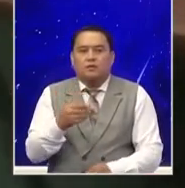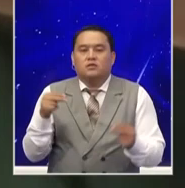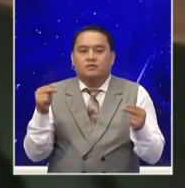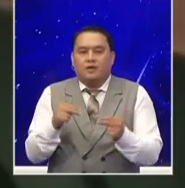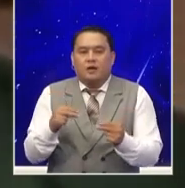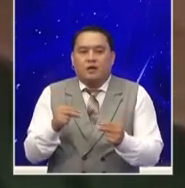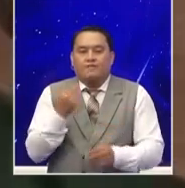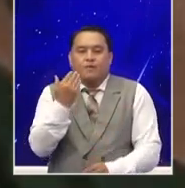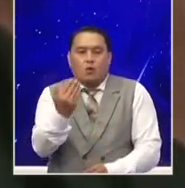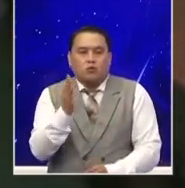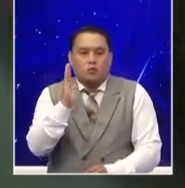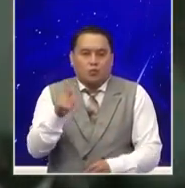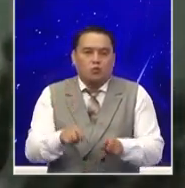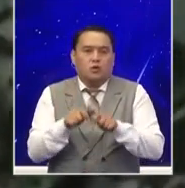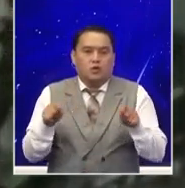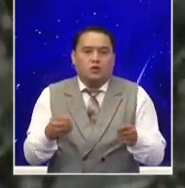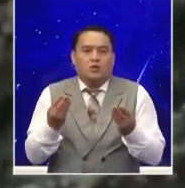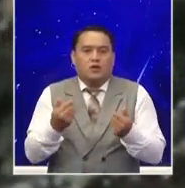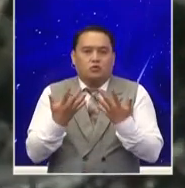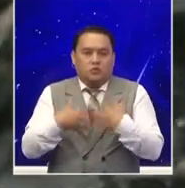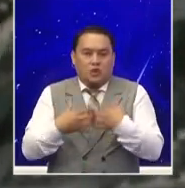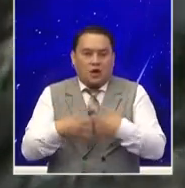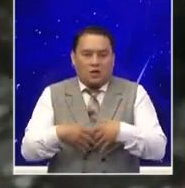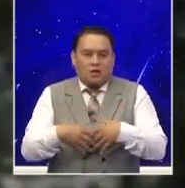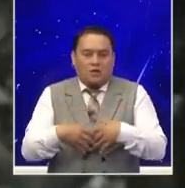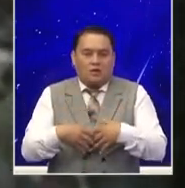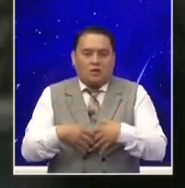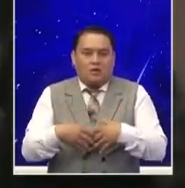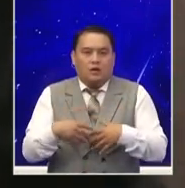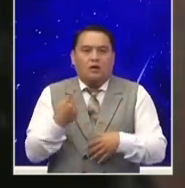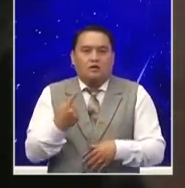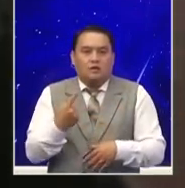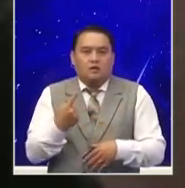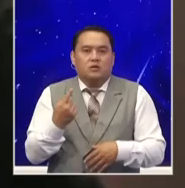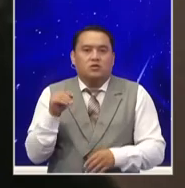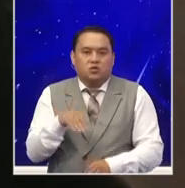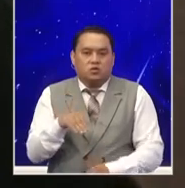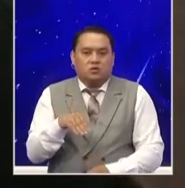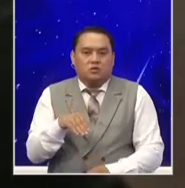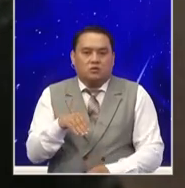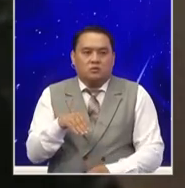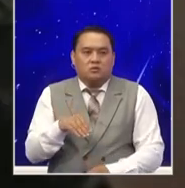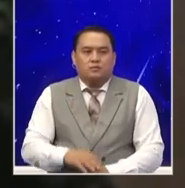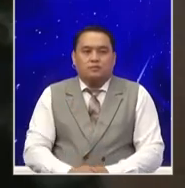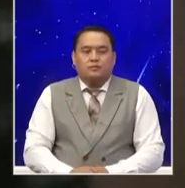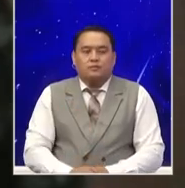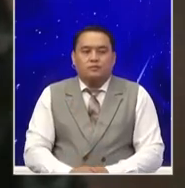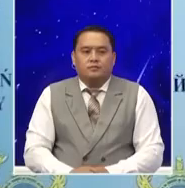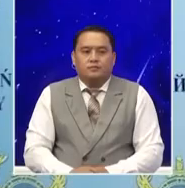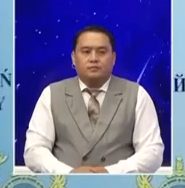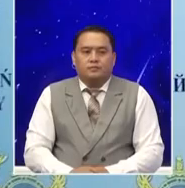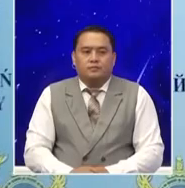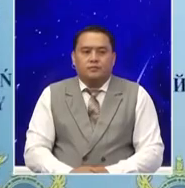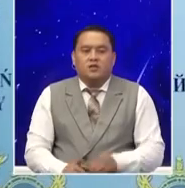Понятые. Так, при вас сейчас будет подсчет денежных средств. Номинал. Раз. 1000 тенге. Два. Три.